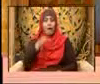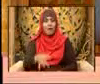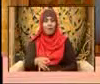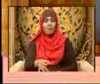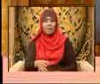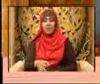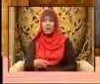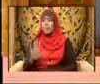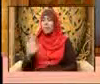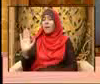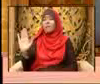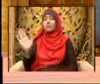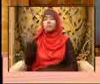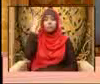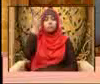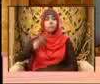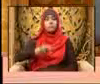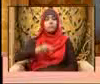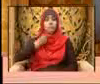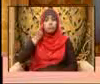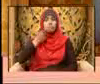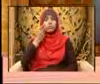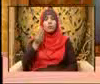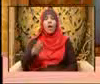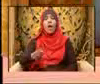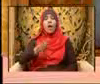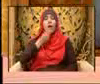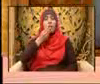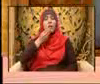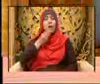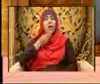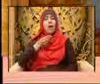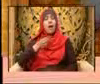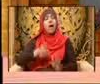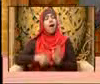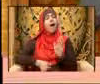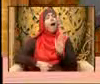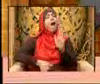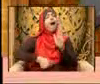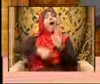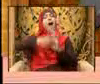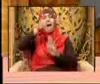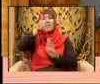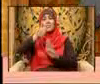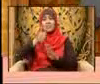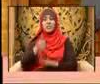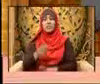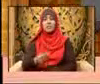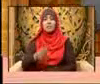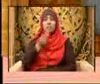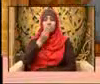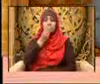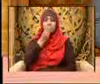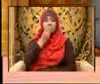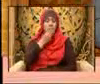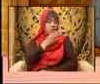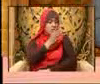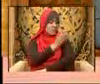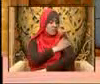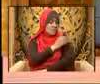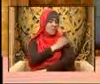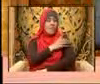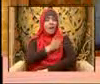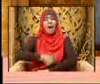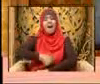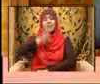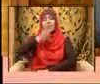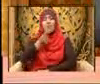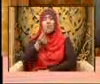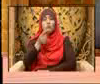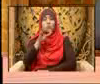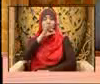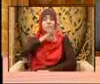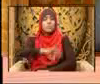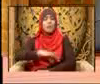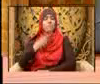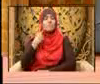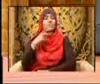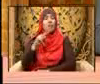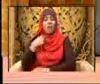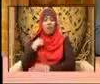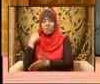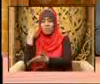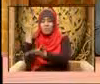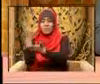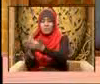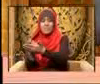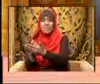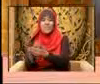أكل أحد طعاما خيرا له من أن يأكل من عمل يده. نعم، وإن